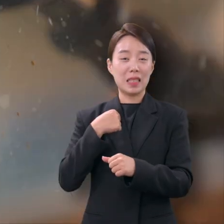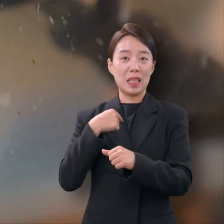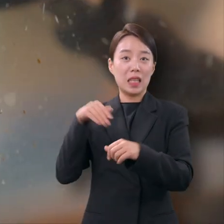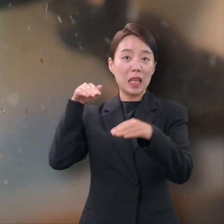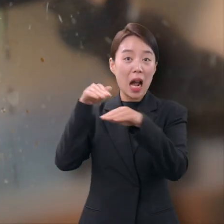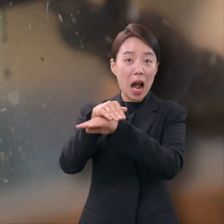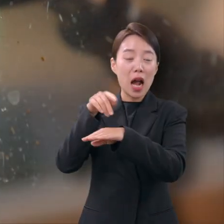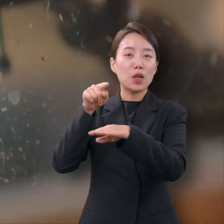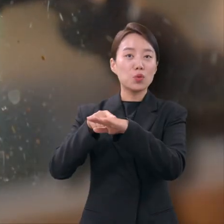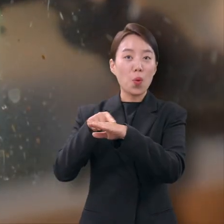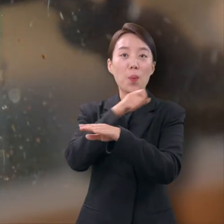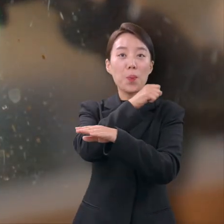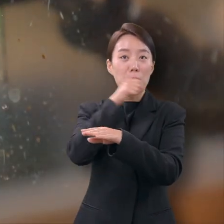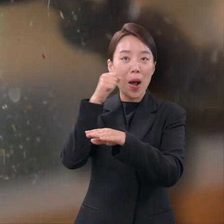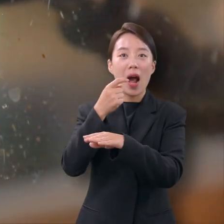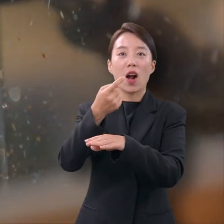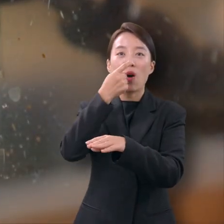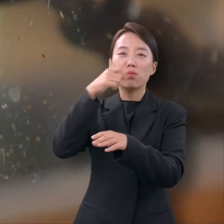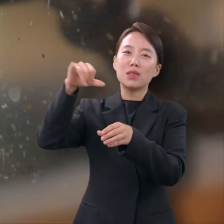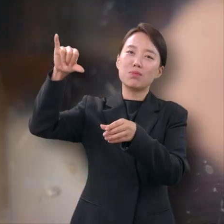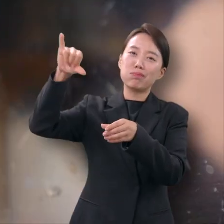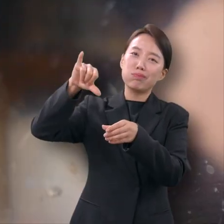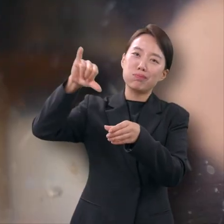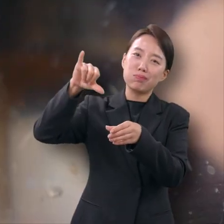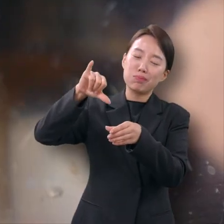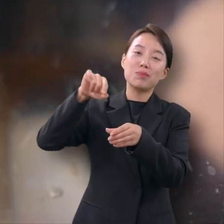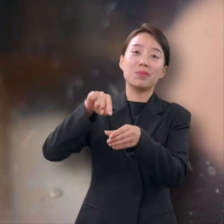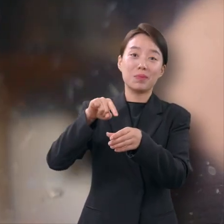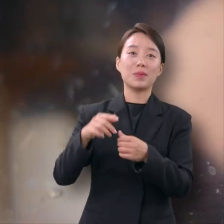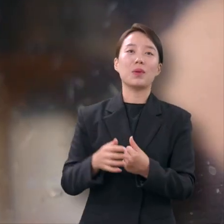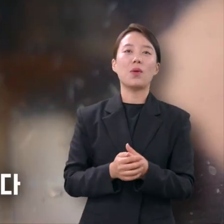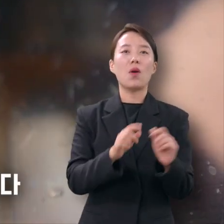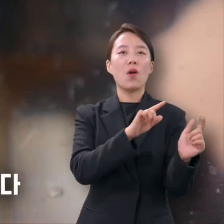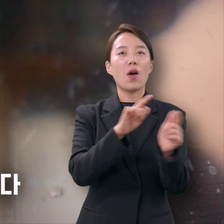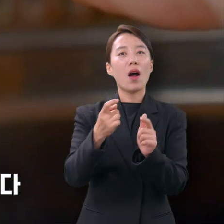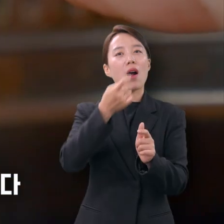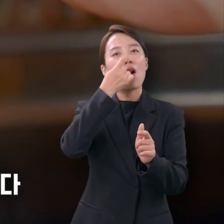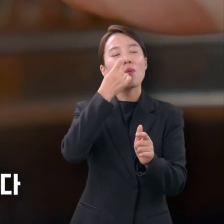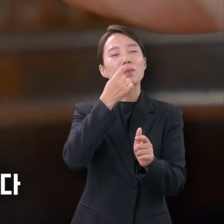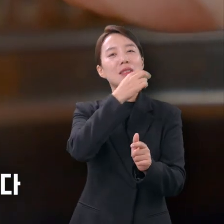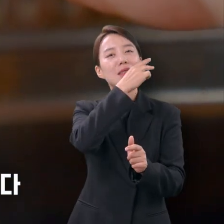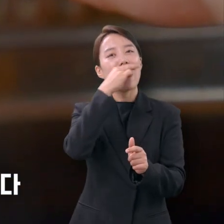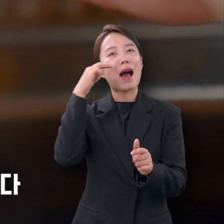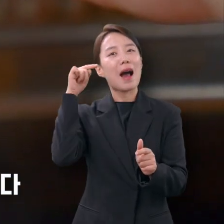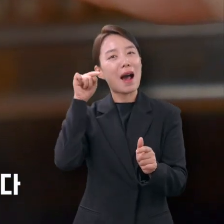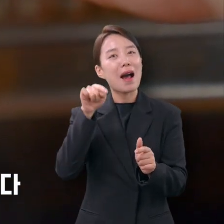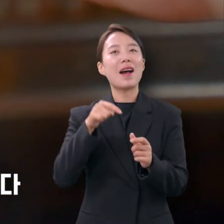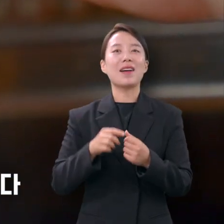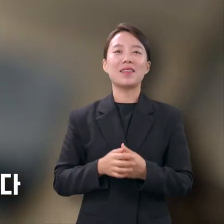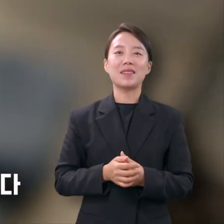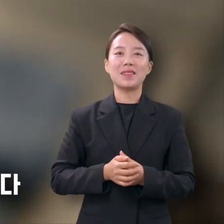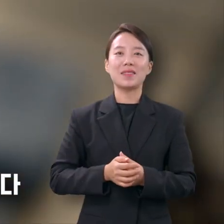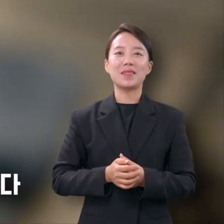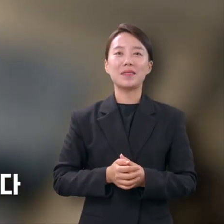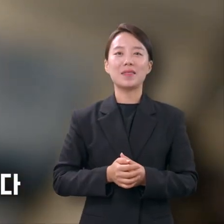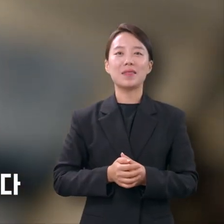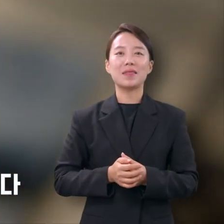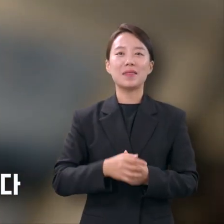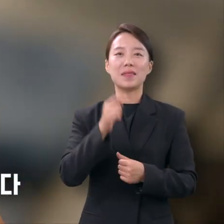자신만의 손맛을 낸 원두를 선보이는 커피숍들. 다양한 커피향이 코끝을